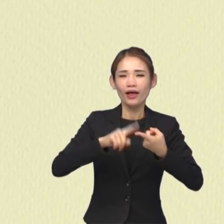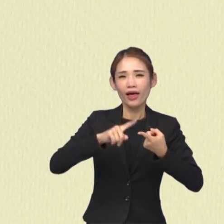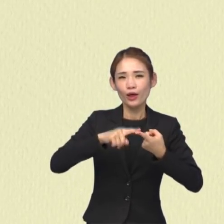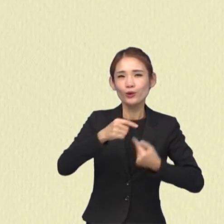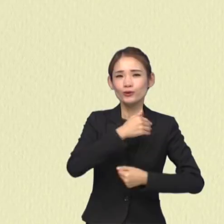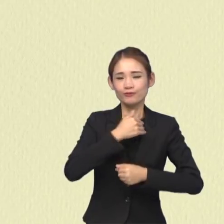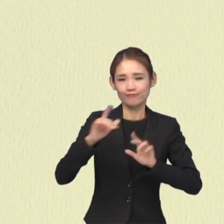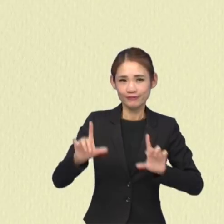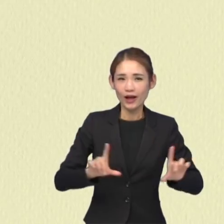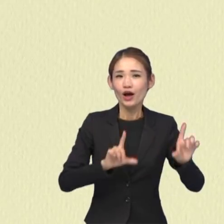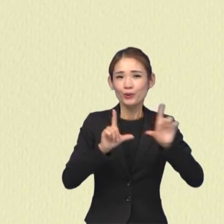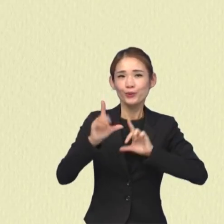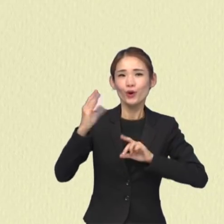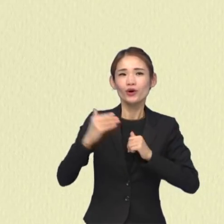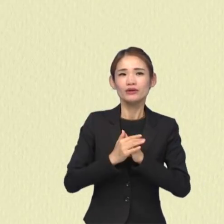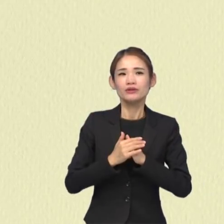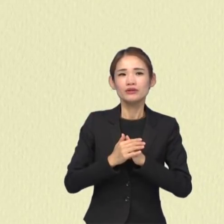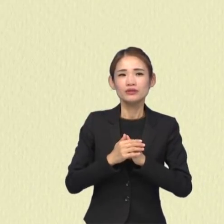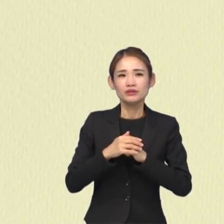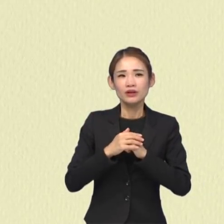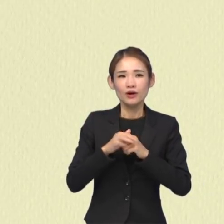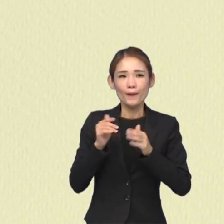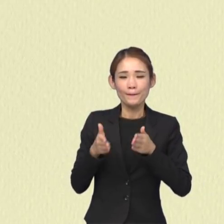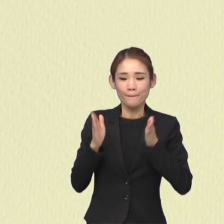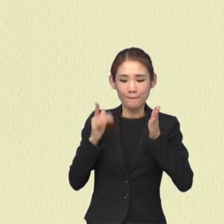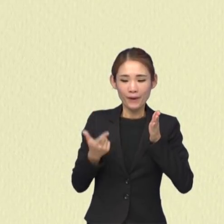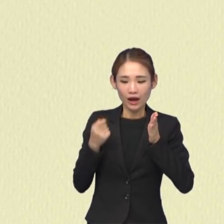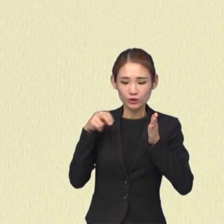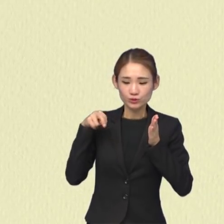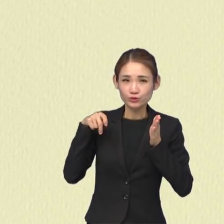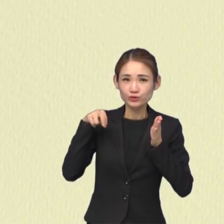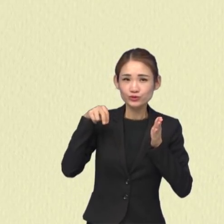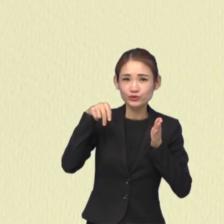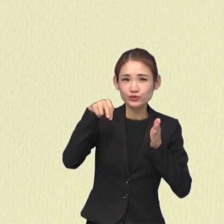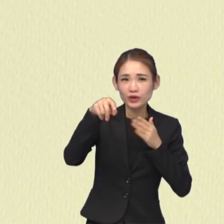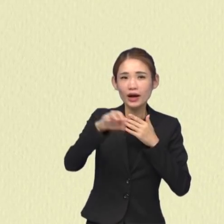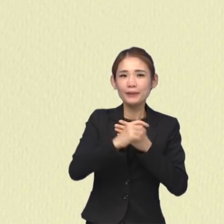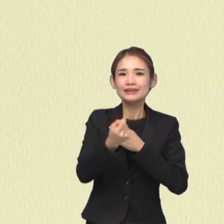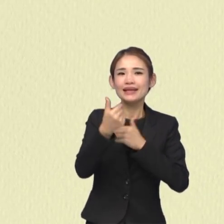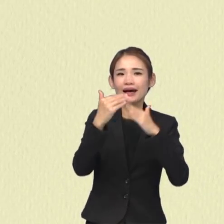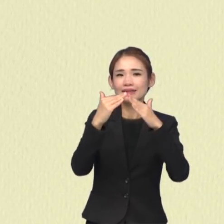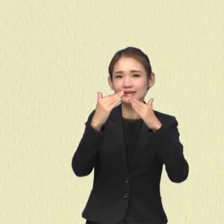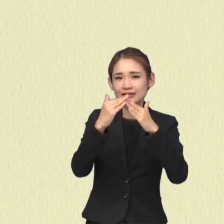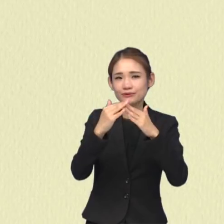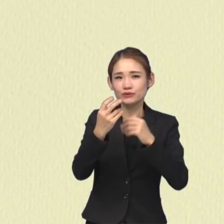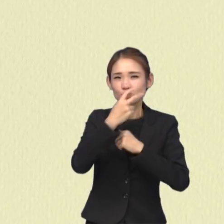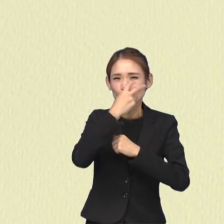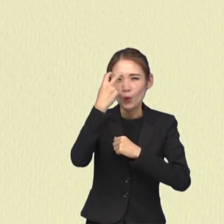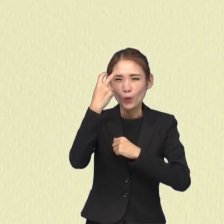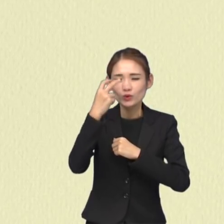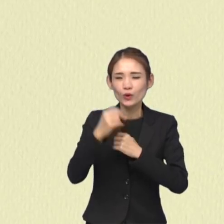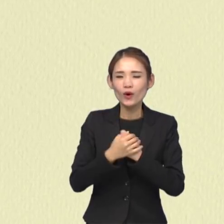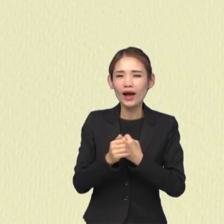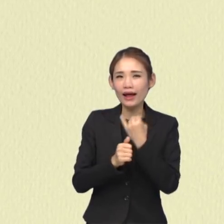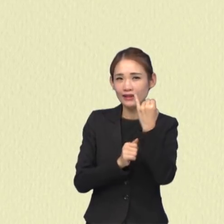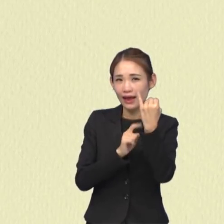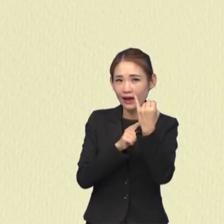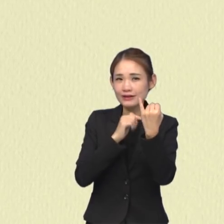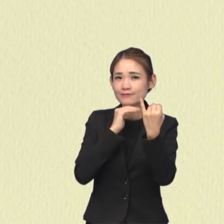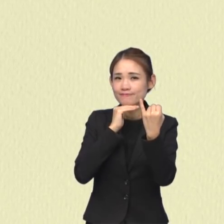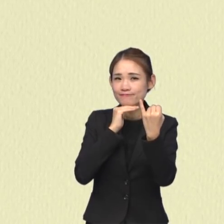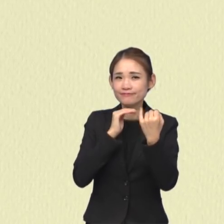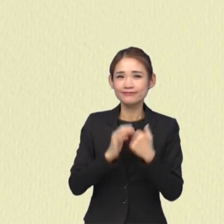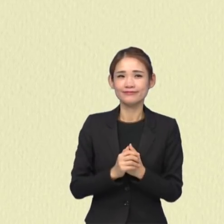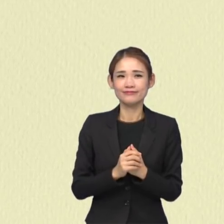여기서 고장 앞으로 가면 작은 집과 똑똑한 아내가 기다리고 있을 거다 자 이제